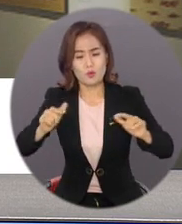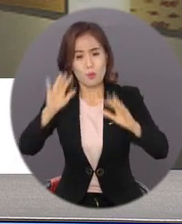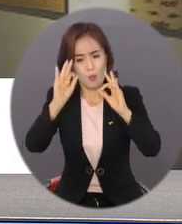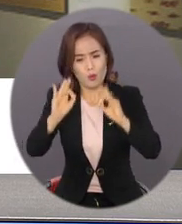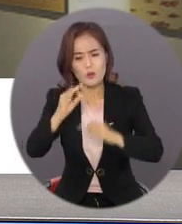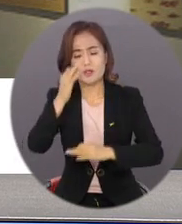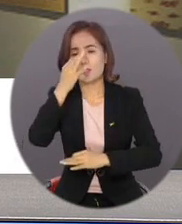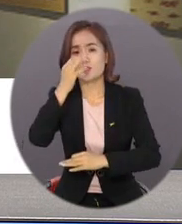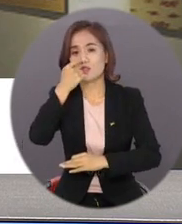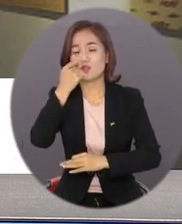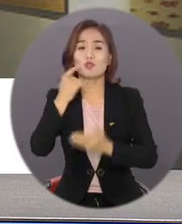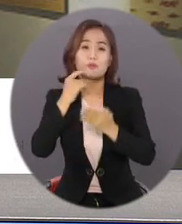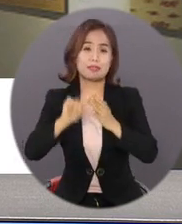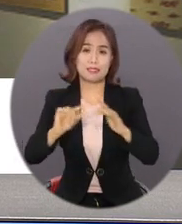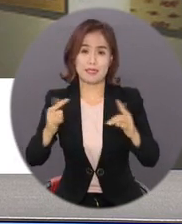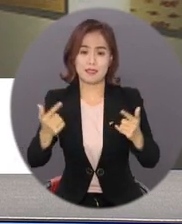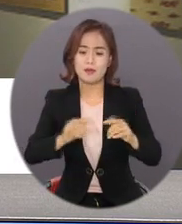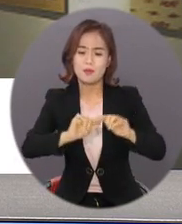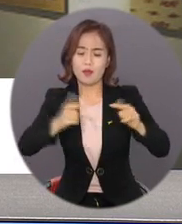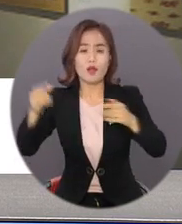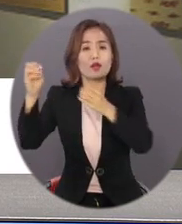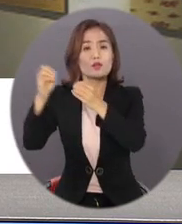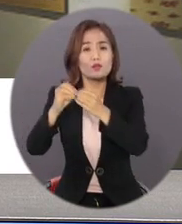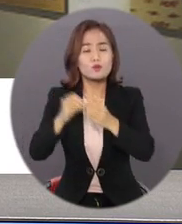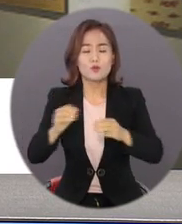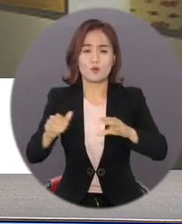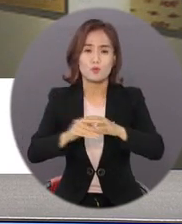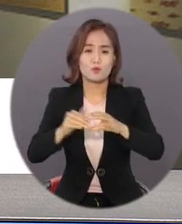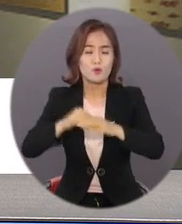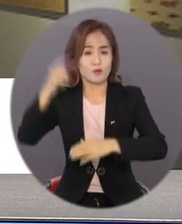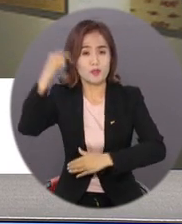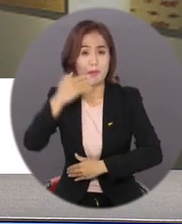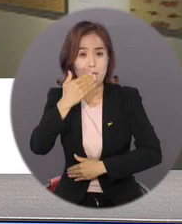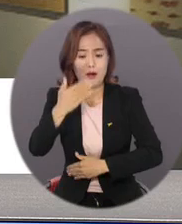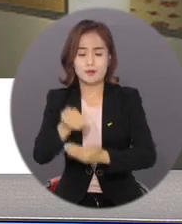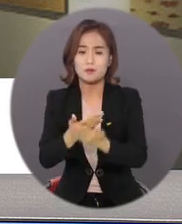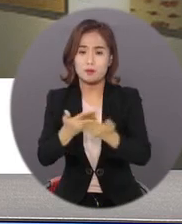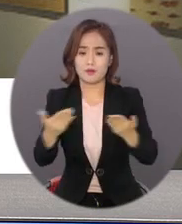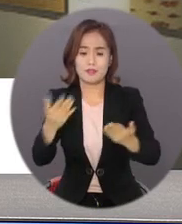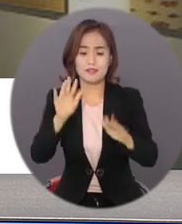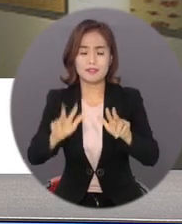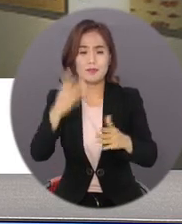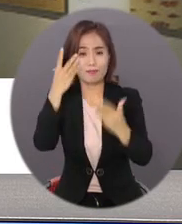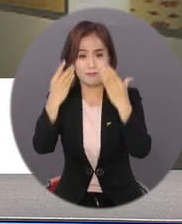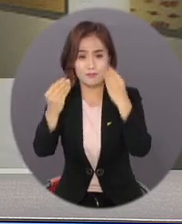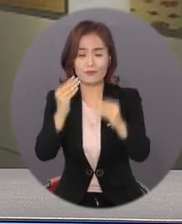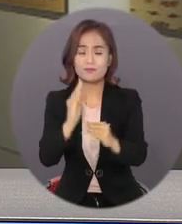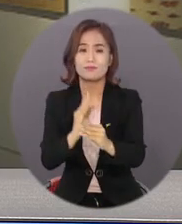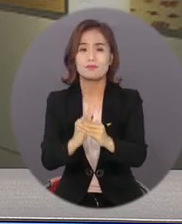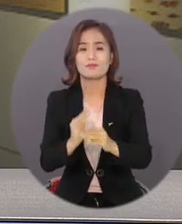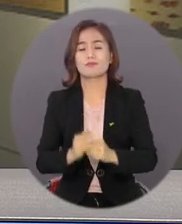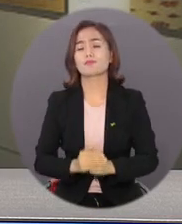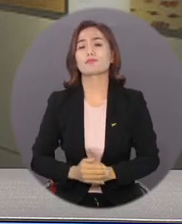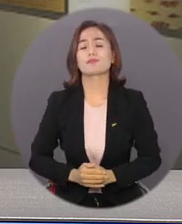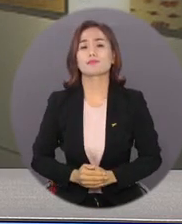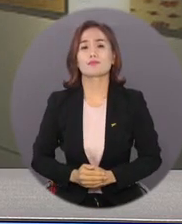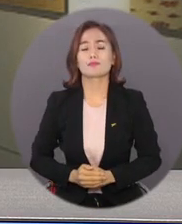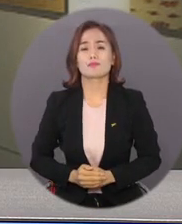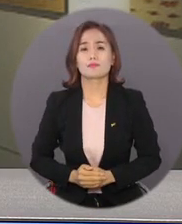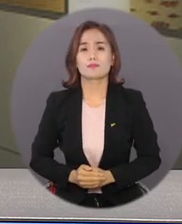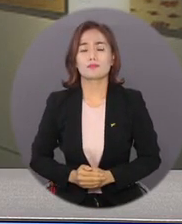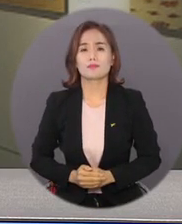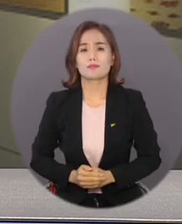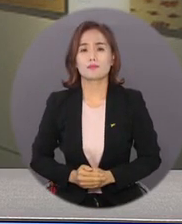찾아보기 힘들어졌는데요. 다양한 전통 문화의 숨결을 느낄 수 있는 전시들이 눈길을 끌고 있습니다. 보도에 한신구